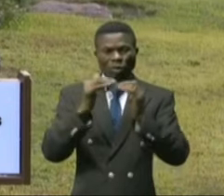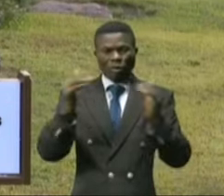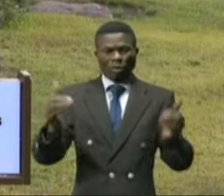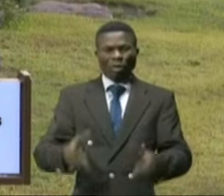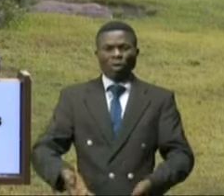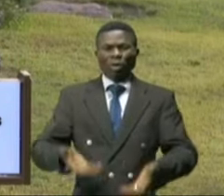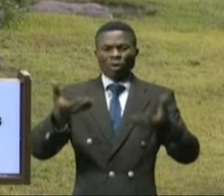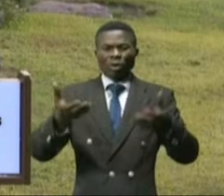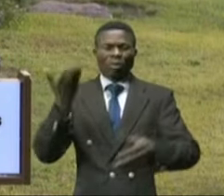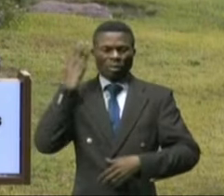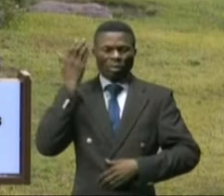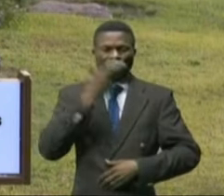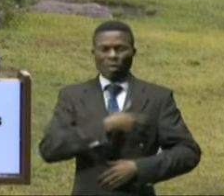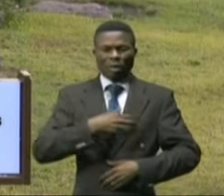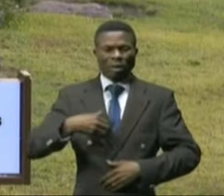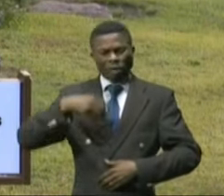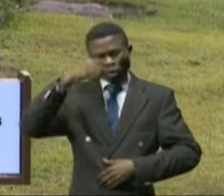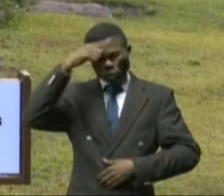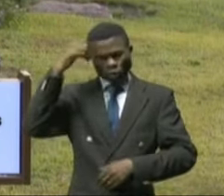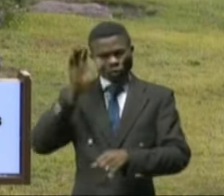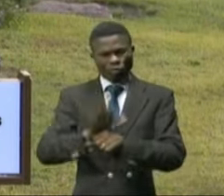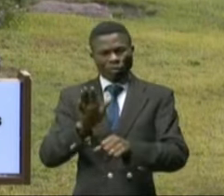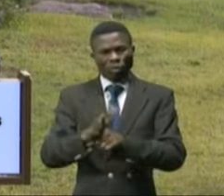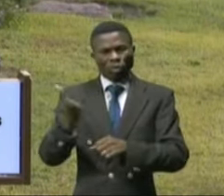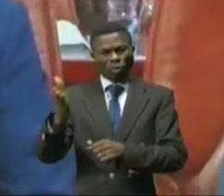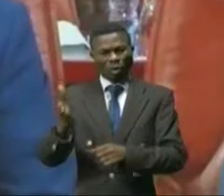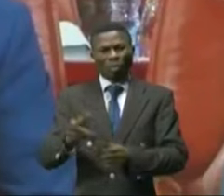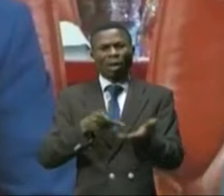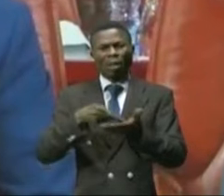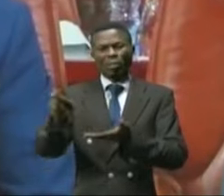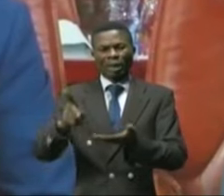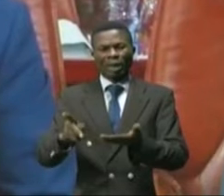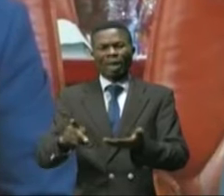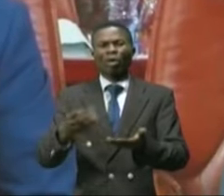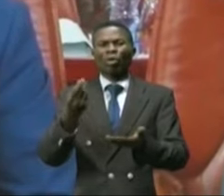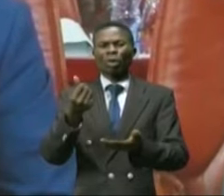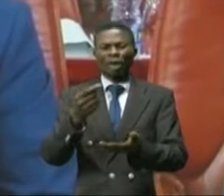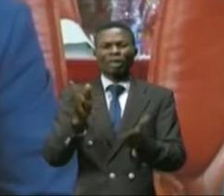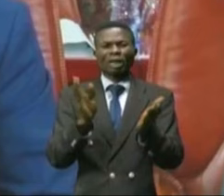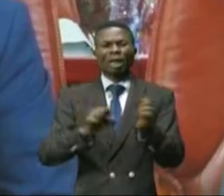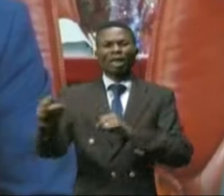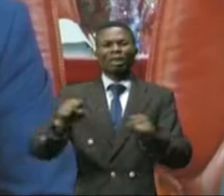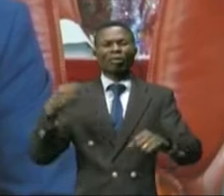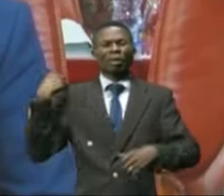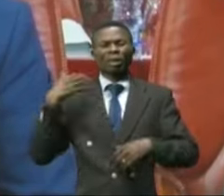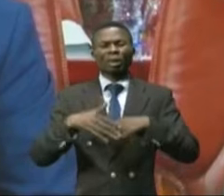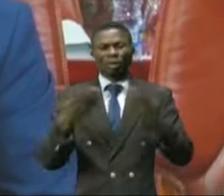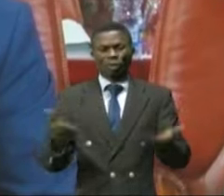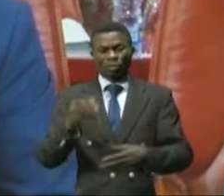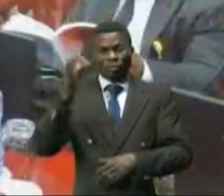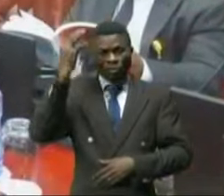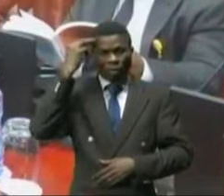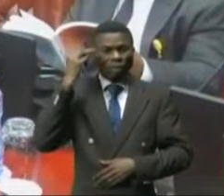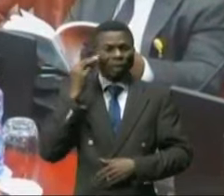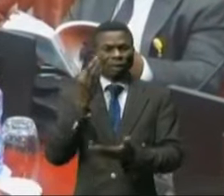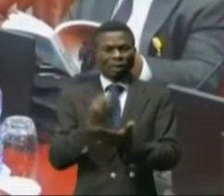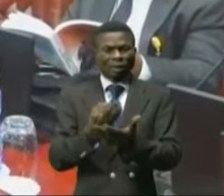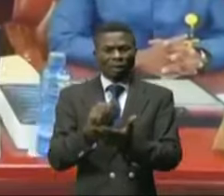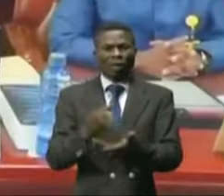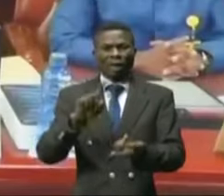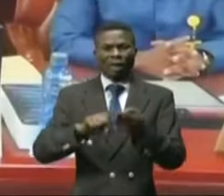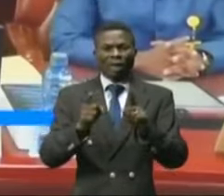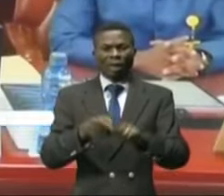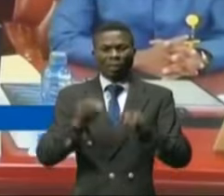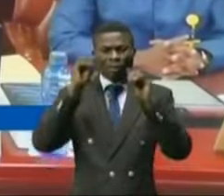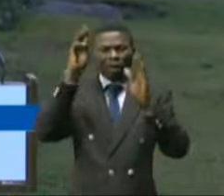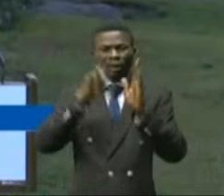fardeaux des parents qui font déjà face à une situation difficile. Notons toutefois que le ministre des Finances et son collègue de l'enseignement primaire,